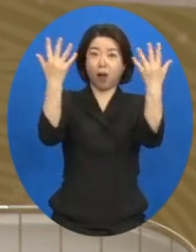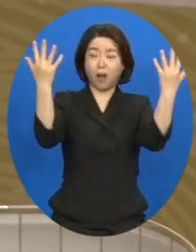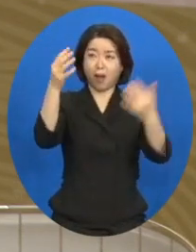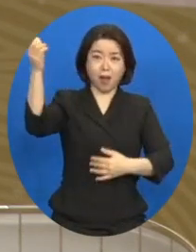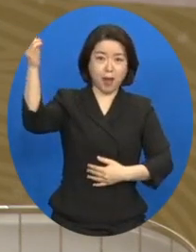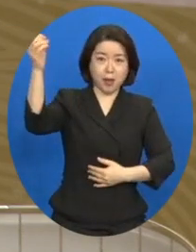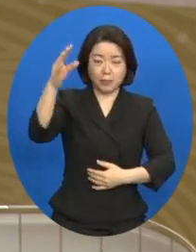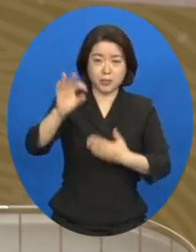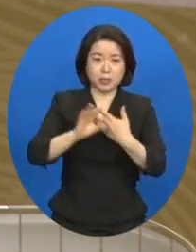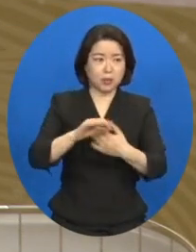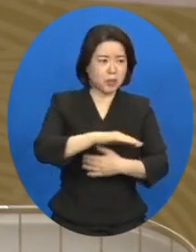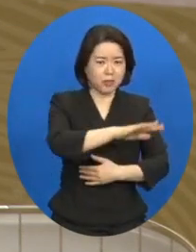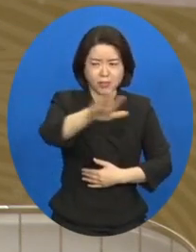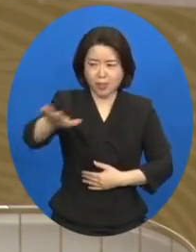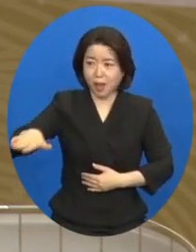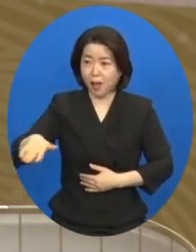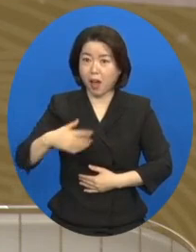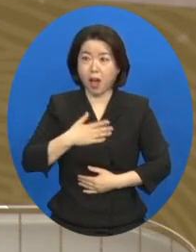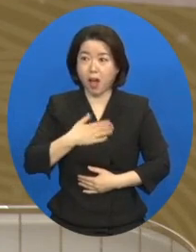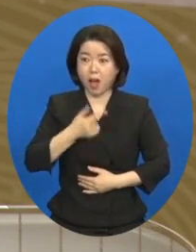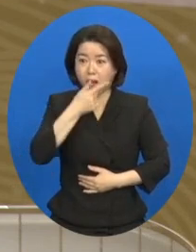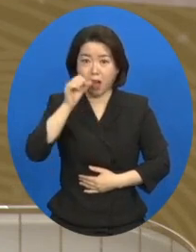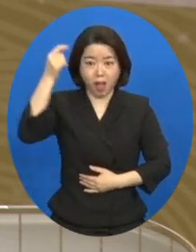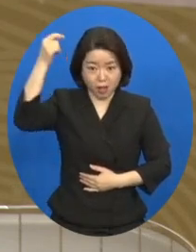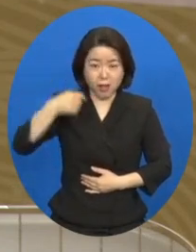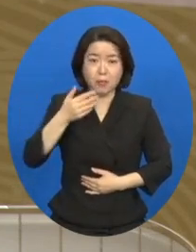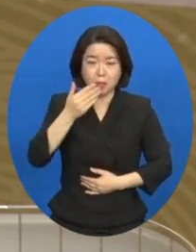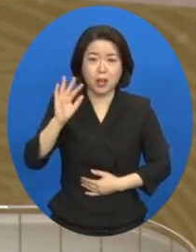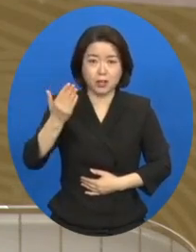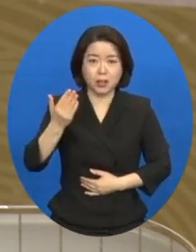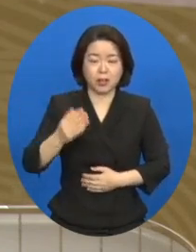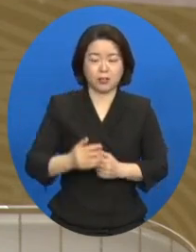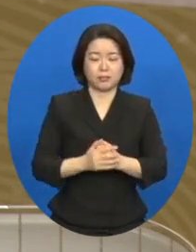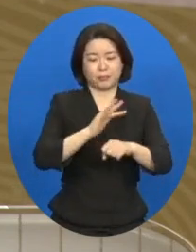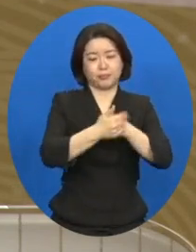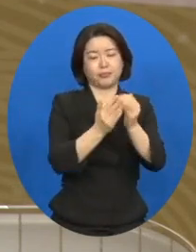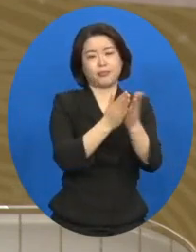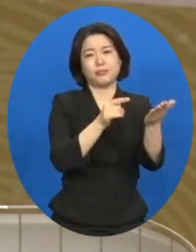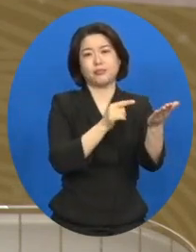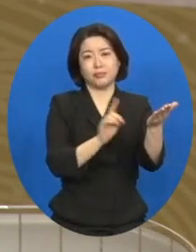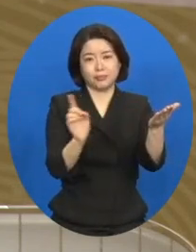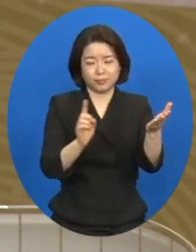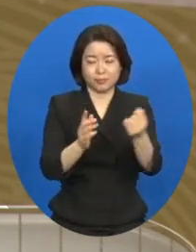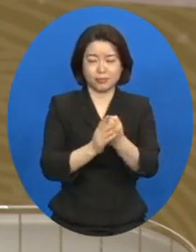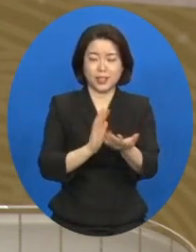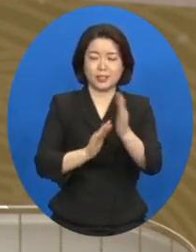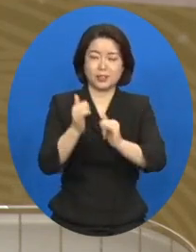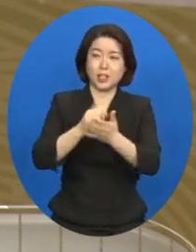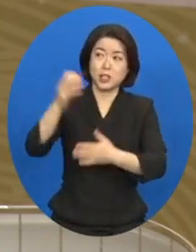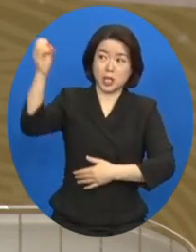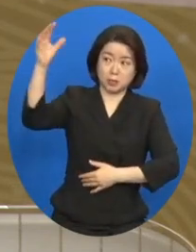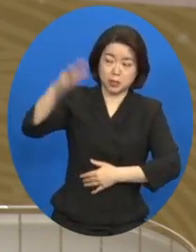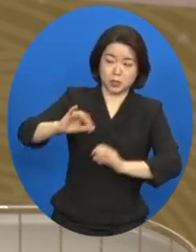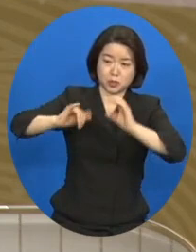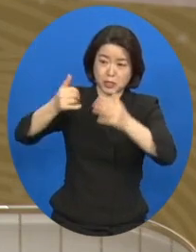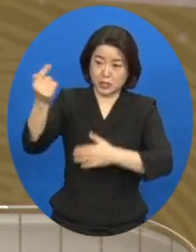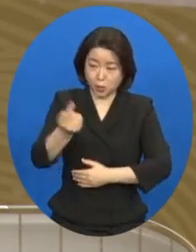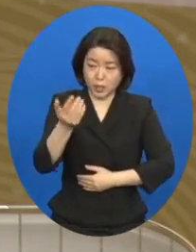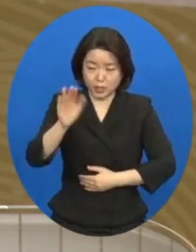누구나 다 알아야 되는 거잖아요. 성경은 말합니다. 예수님이 빛으로 이 세상에 오셨을 때